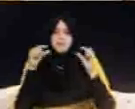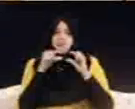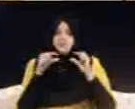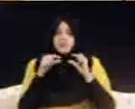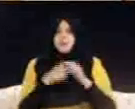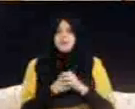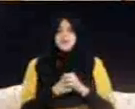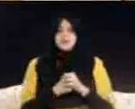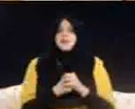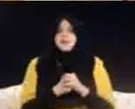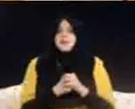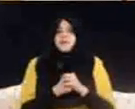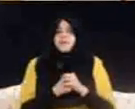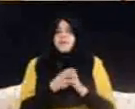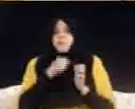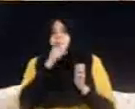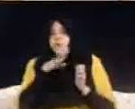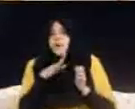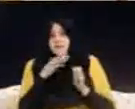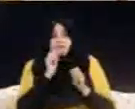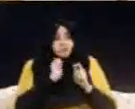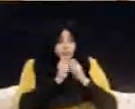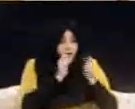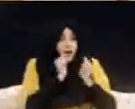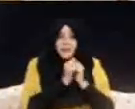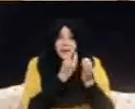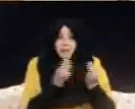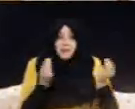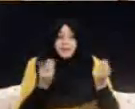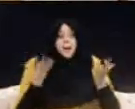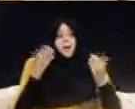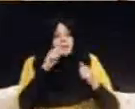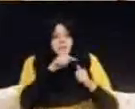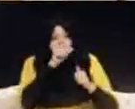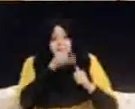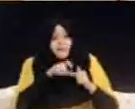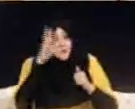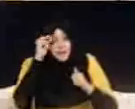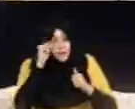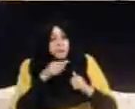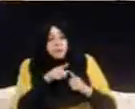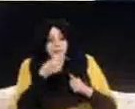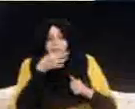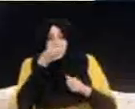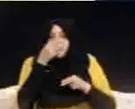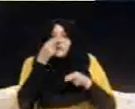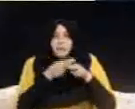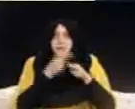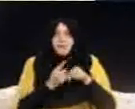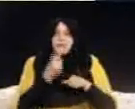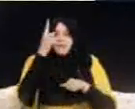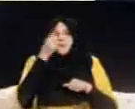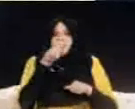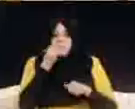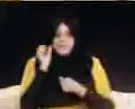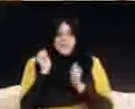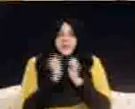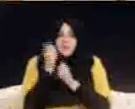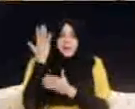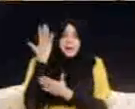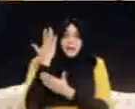تترى وهو يخاطب الصغار كقوله يا غلام سم الله وكل